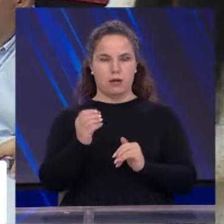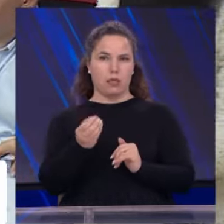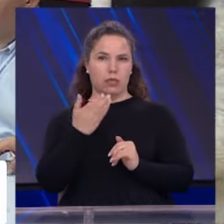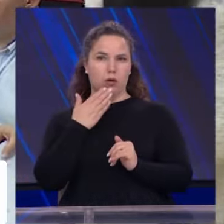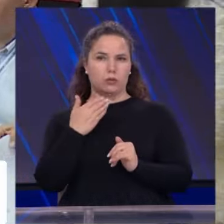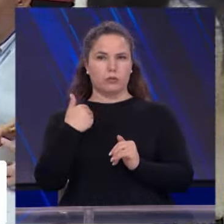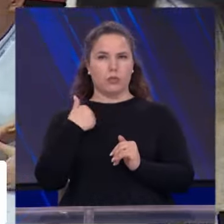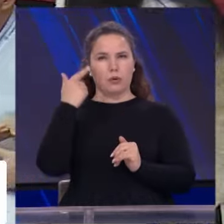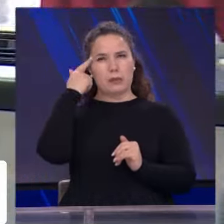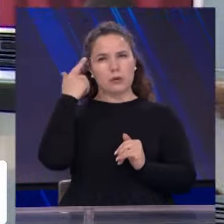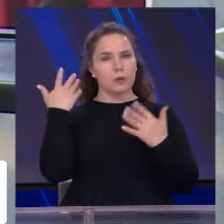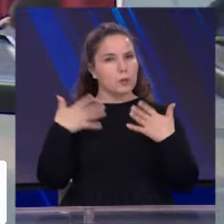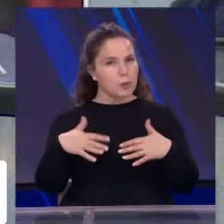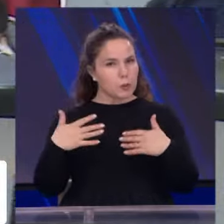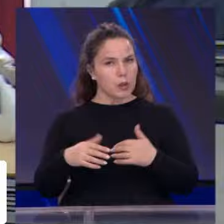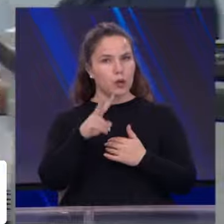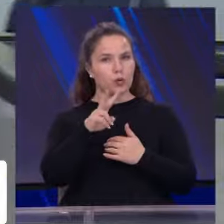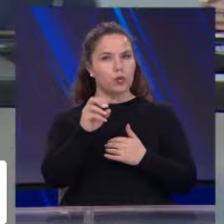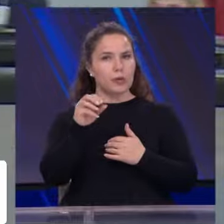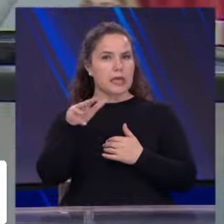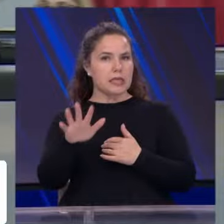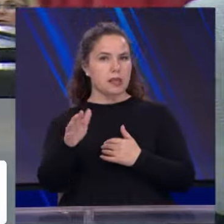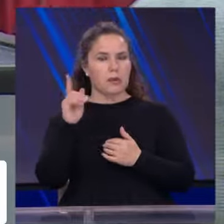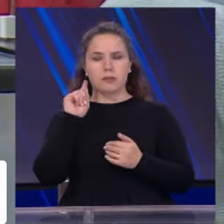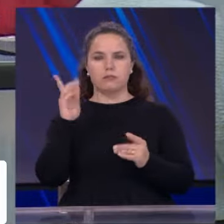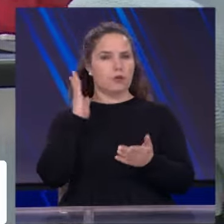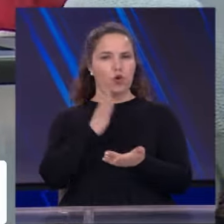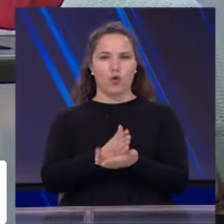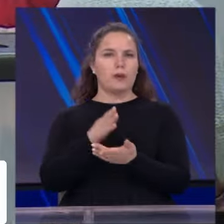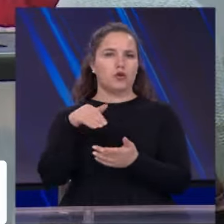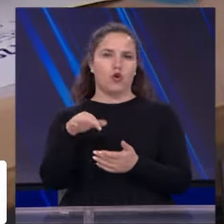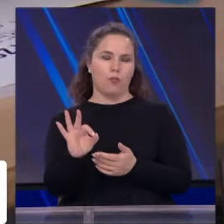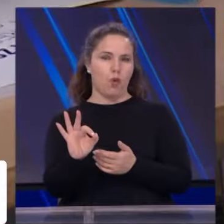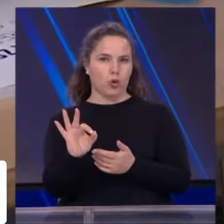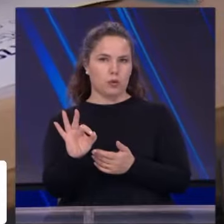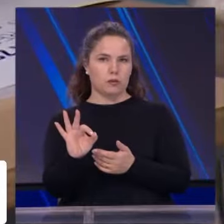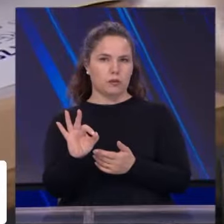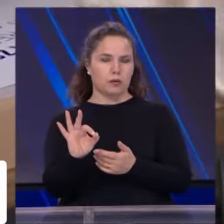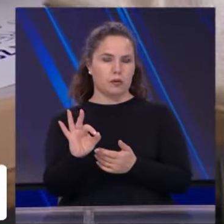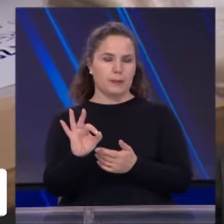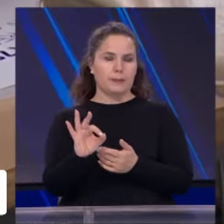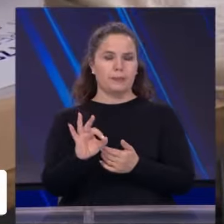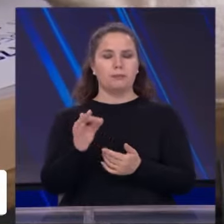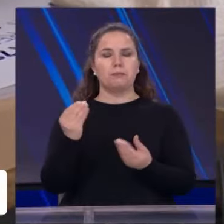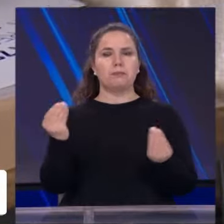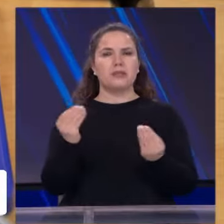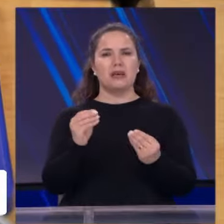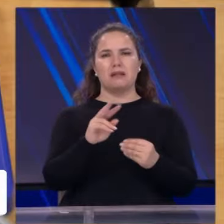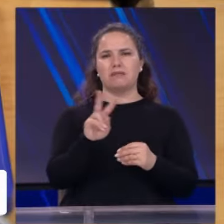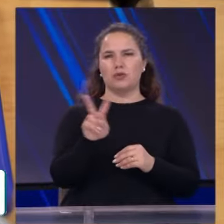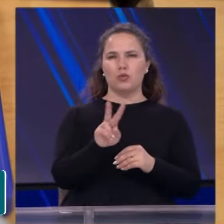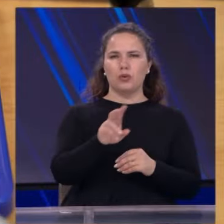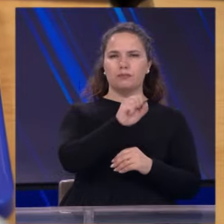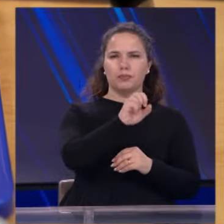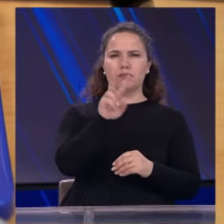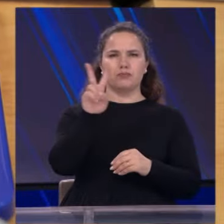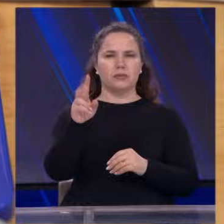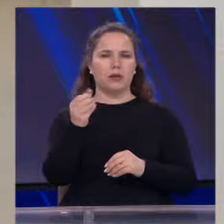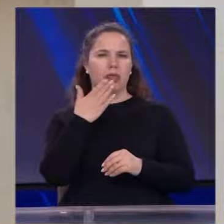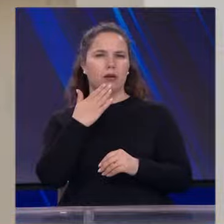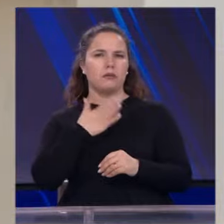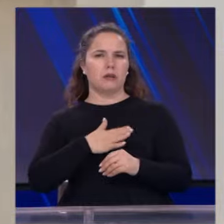votimit nga jashtë, një nga premtimet kryesore të socialistëve. Kur erdhen në pushtet, pas 11 vitesh mbetet pengi interesave politike që deklarojnë publikisht